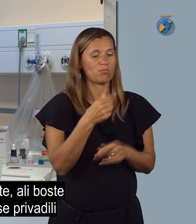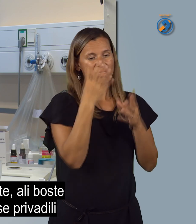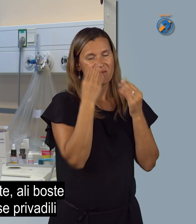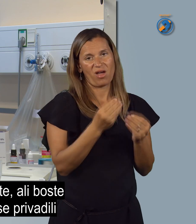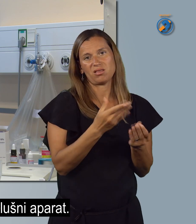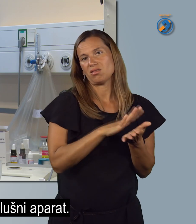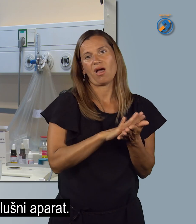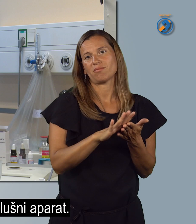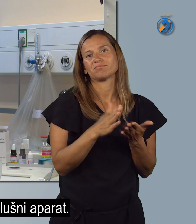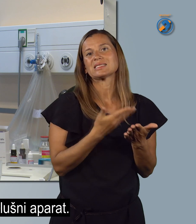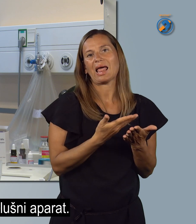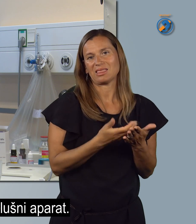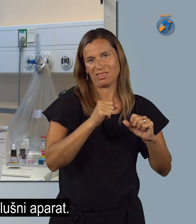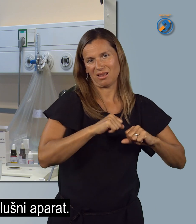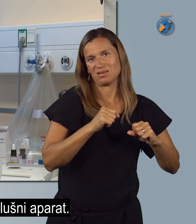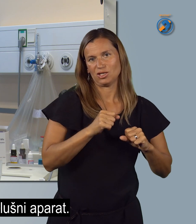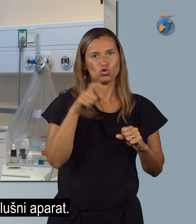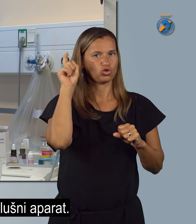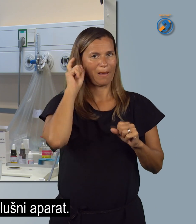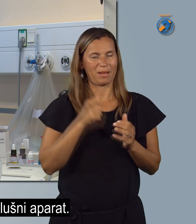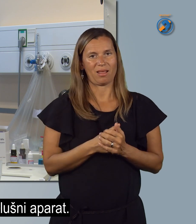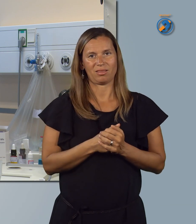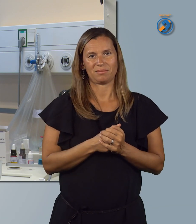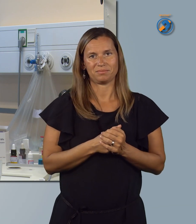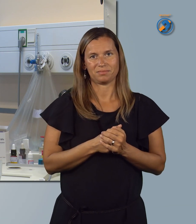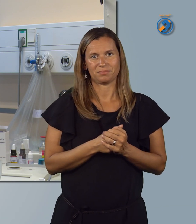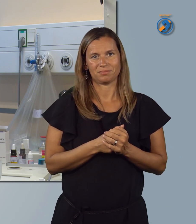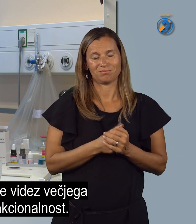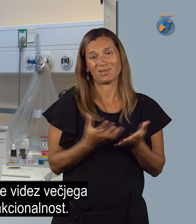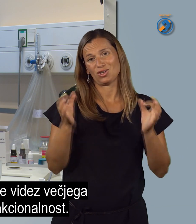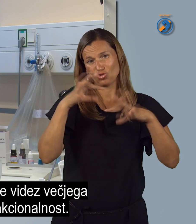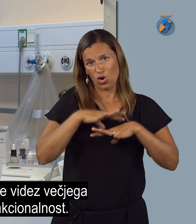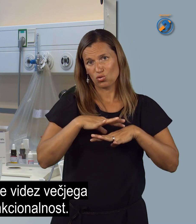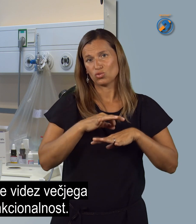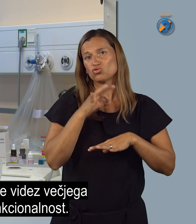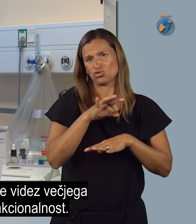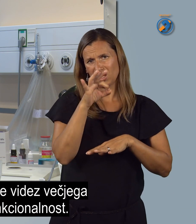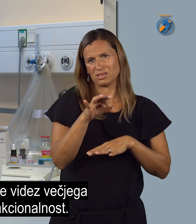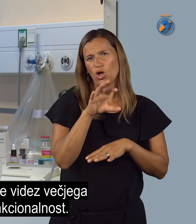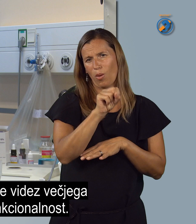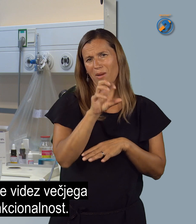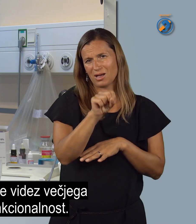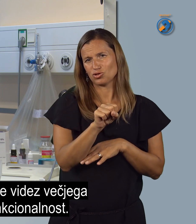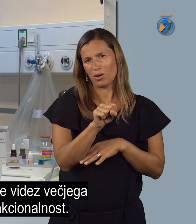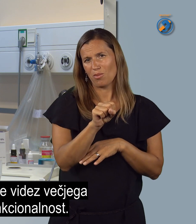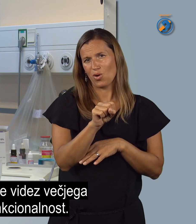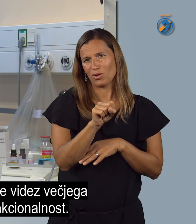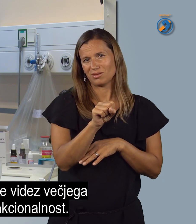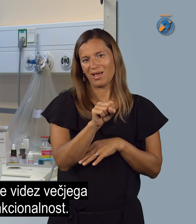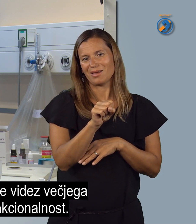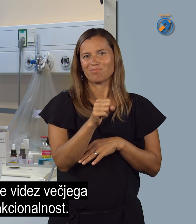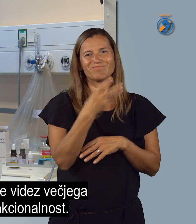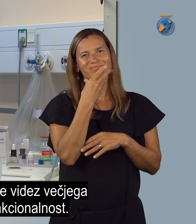boste privadili na standardni slušni aparat. In žal včasih opažamo, da